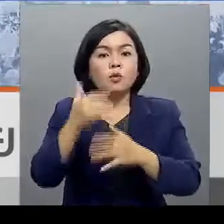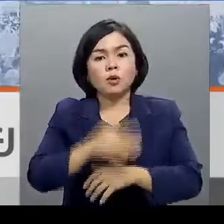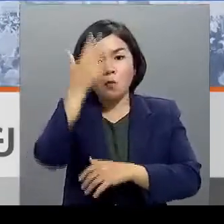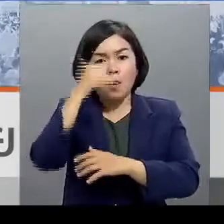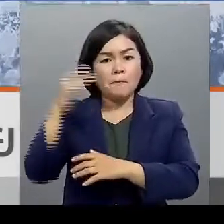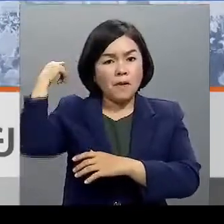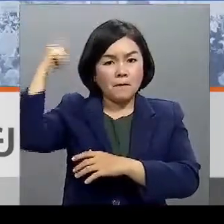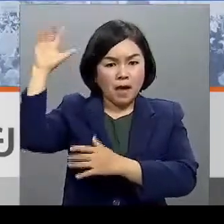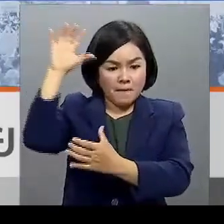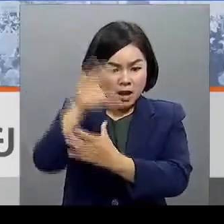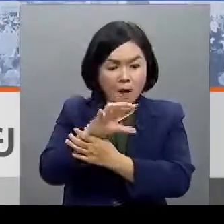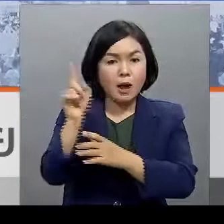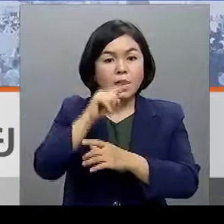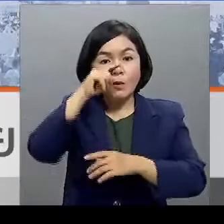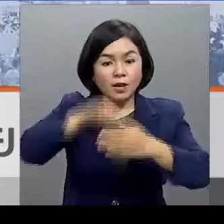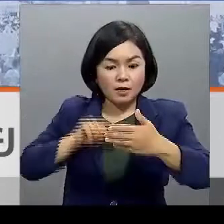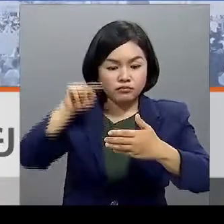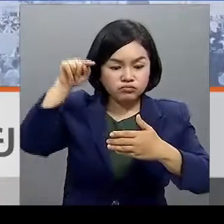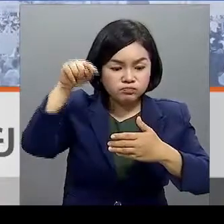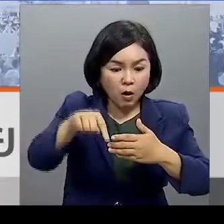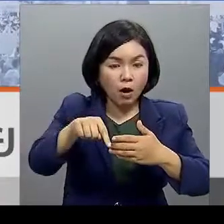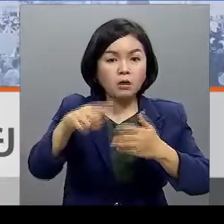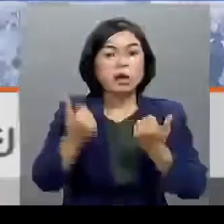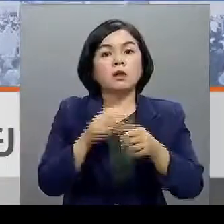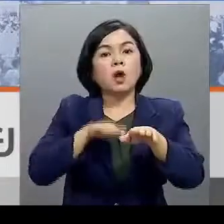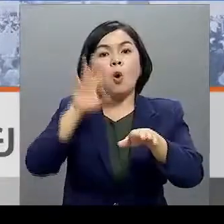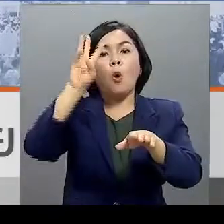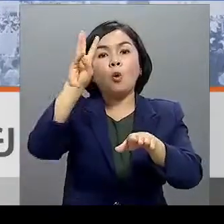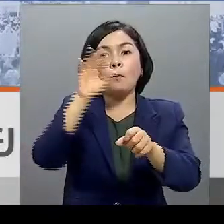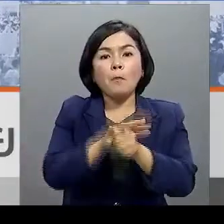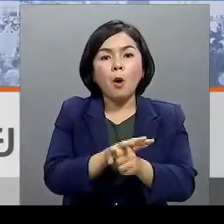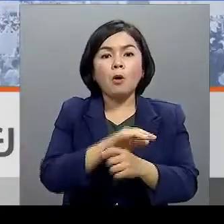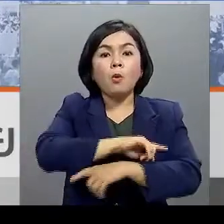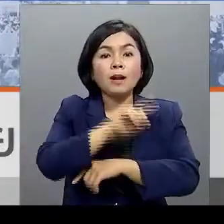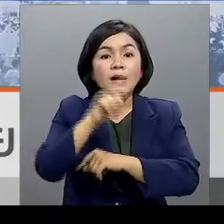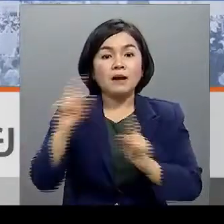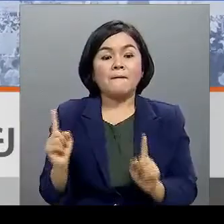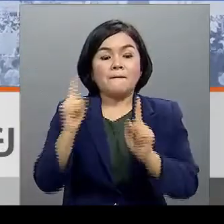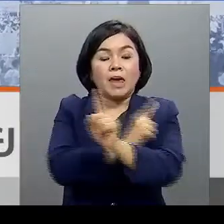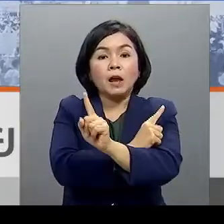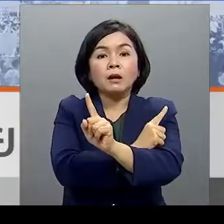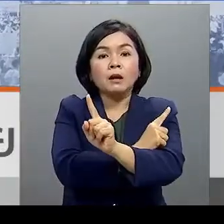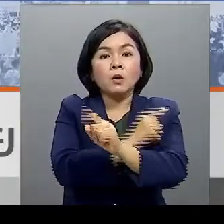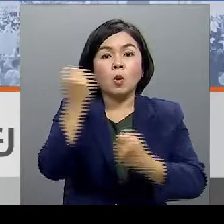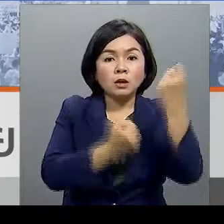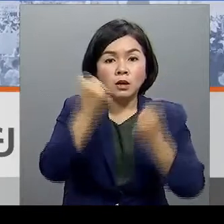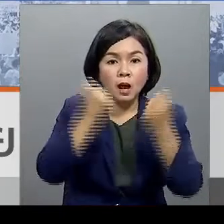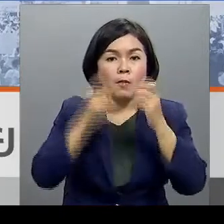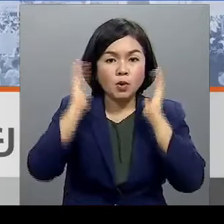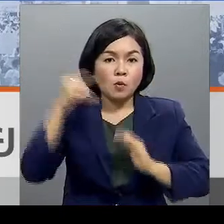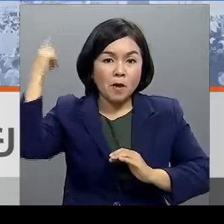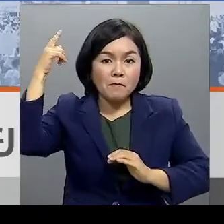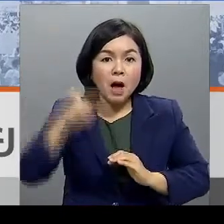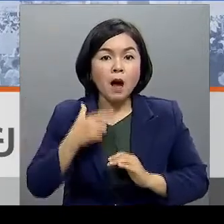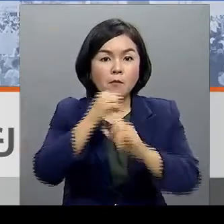รถข้ามแดนสามารถขนถ่ายสินค้า 6คันและให้มีการเปลี่ยนคนขับบริเวณกลางสะพานเป็นคนสัญชาติเมียนมาเพื่อป้องกัน